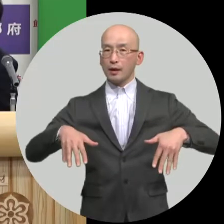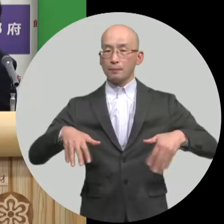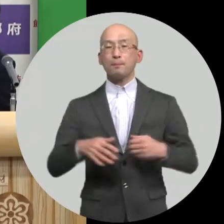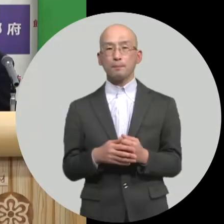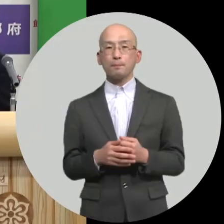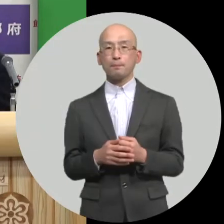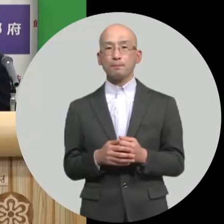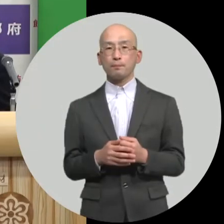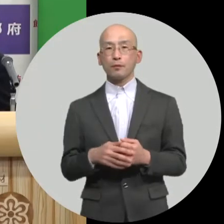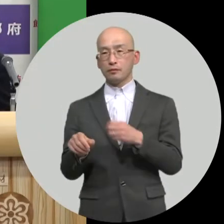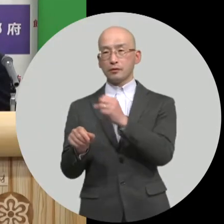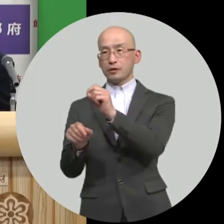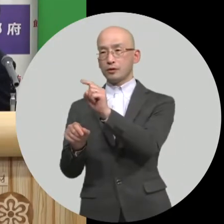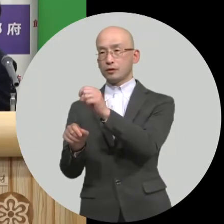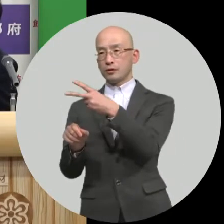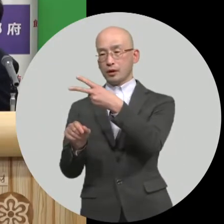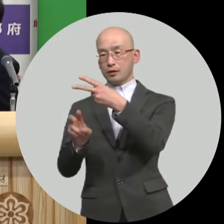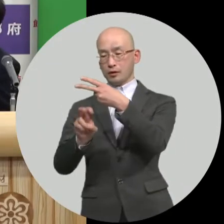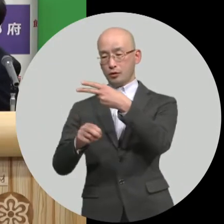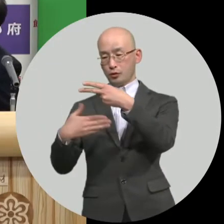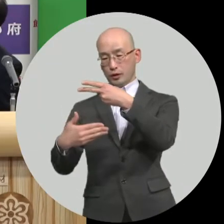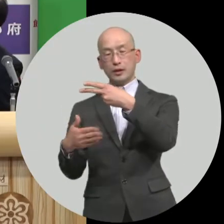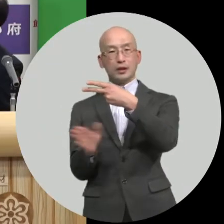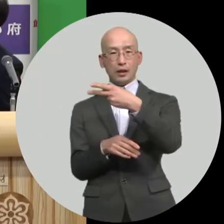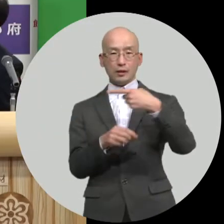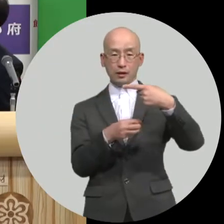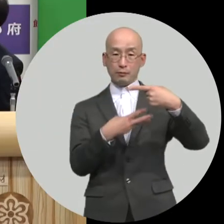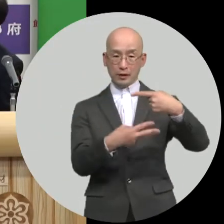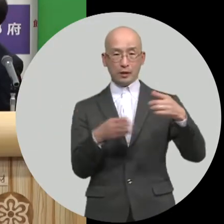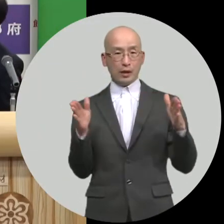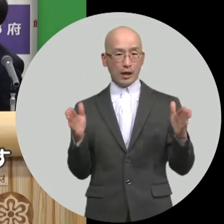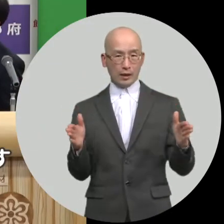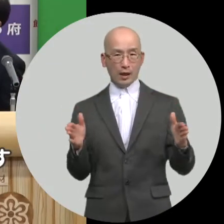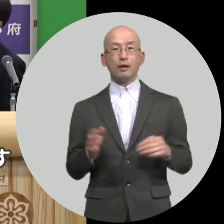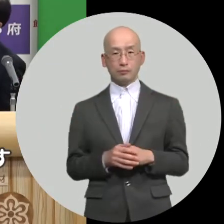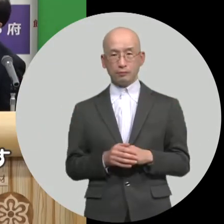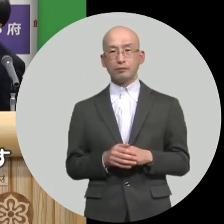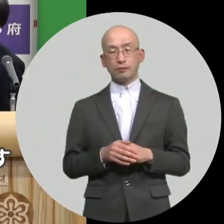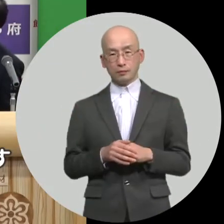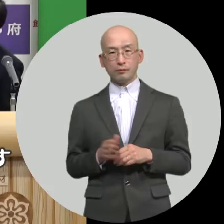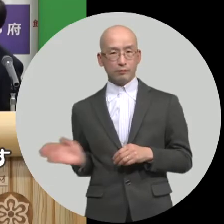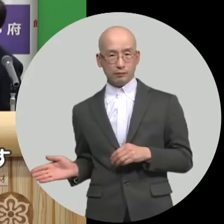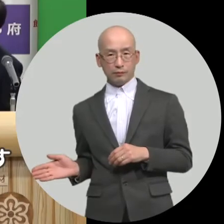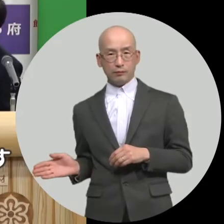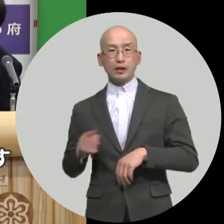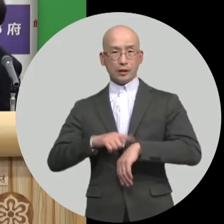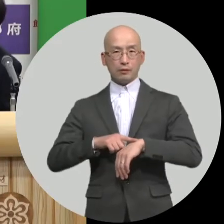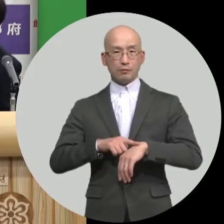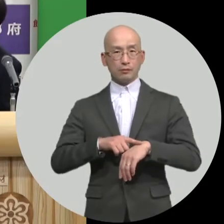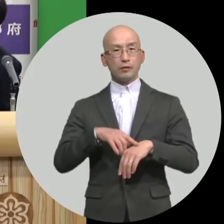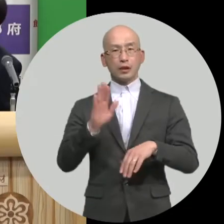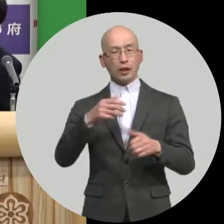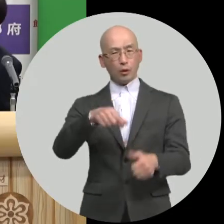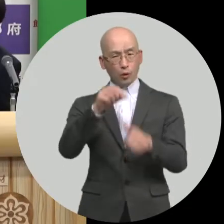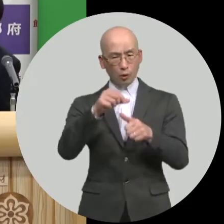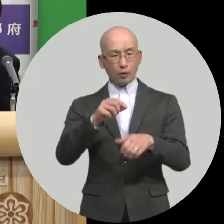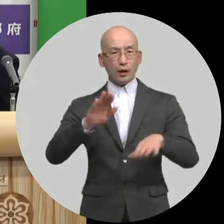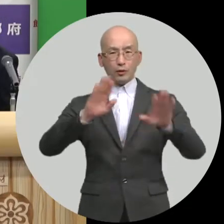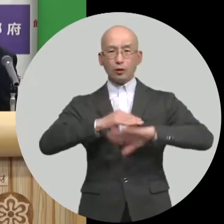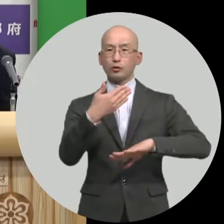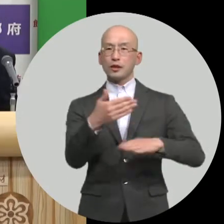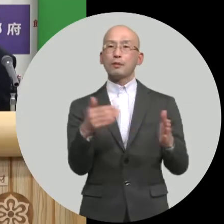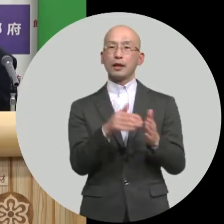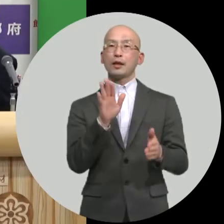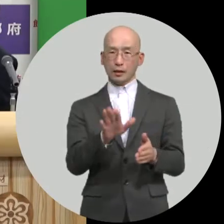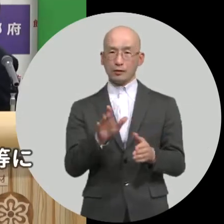に10月29日から1月3日の間につきましては9時から22時まで、ちょっと雇用だけ21時となっておりますけれども、